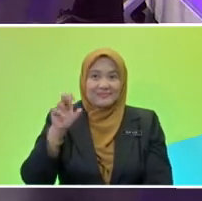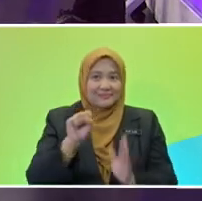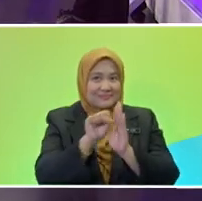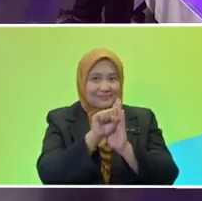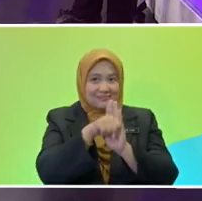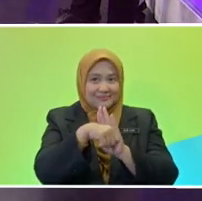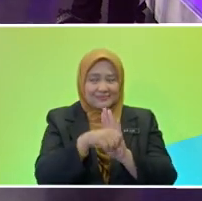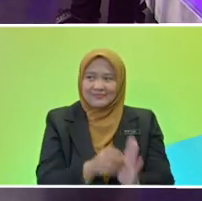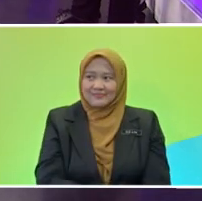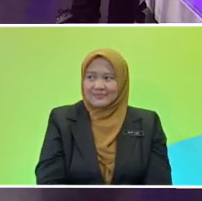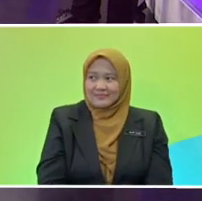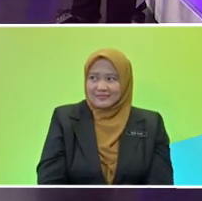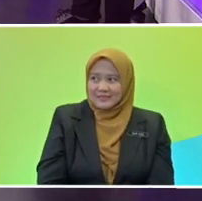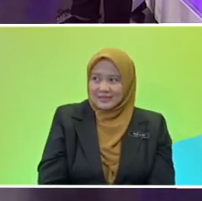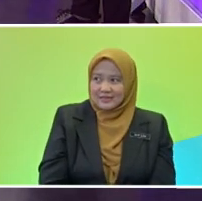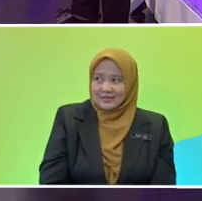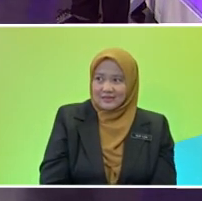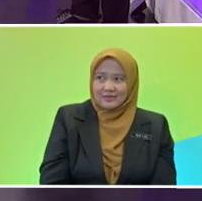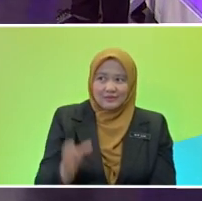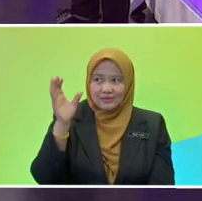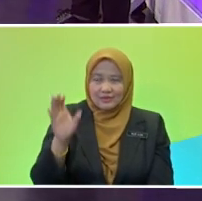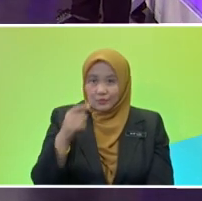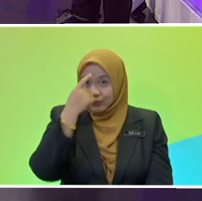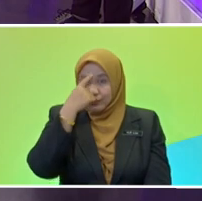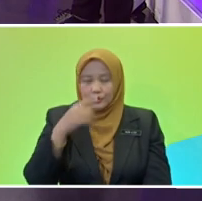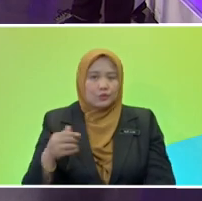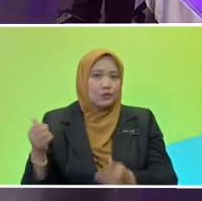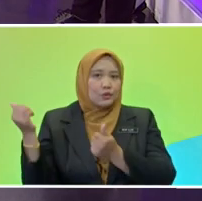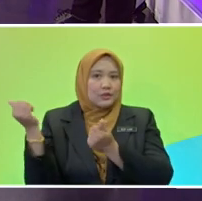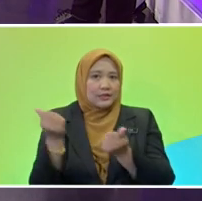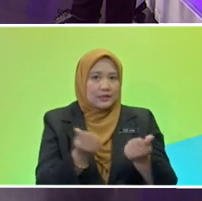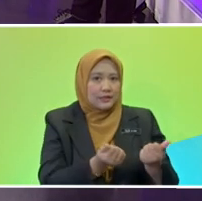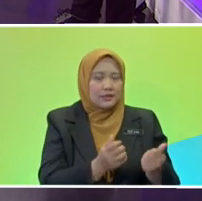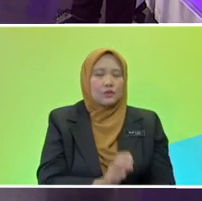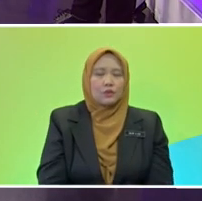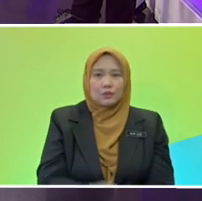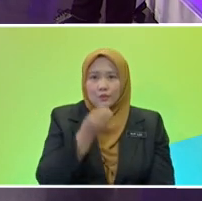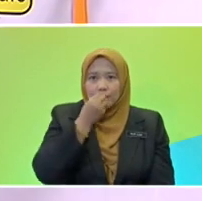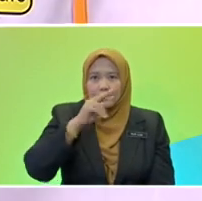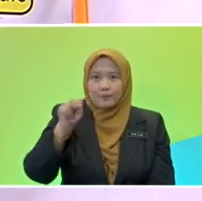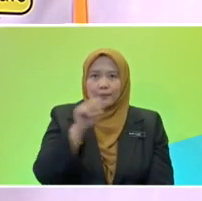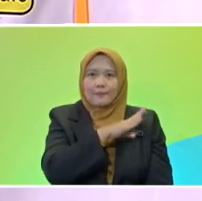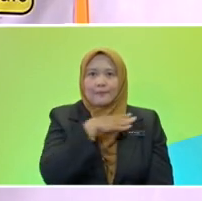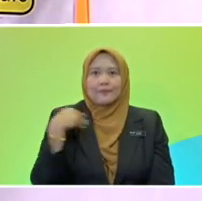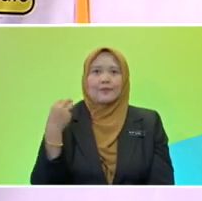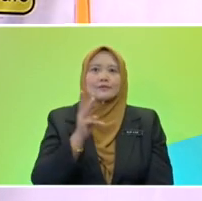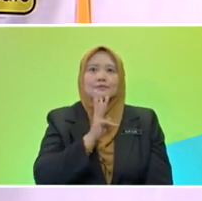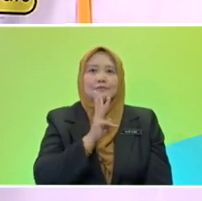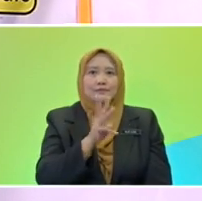untuk mengangkut makanan dan juga air Oke Baik bahkan di sini